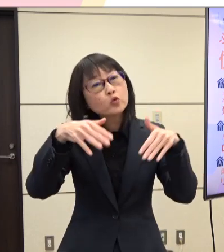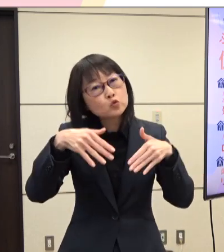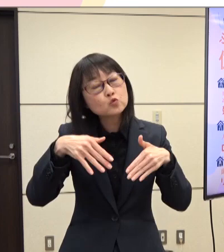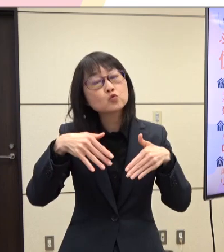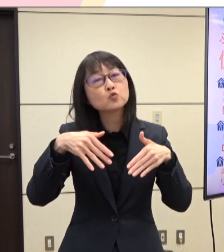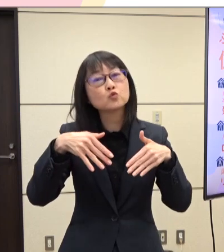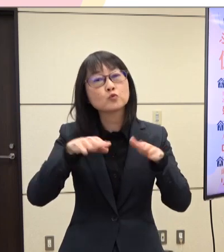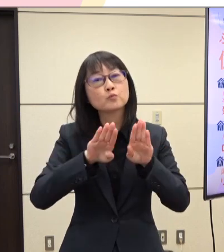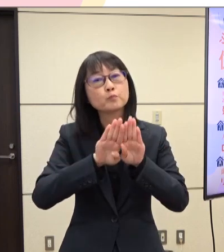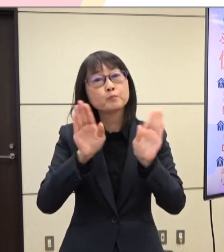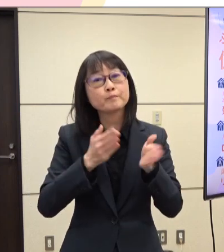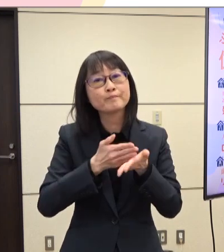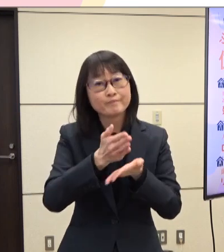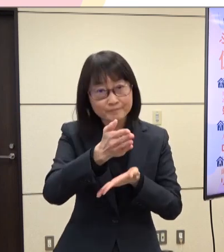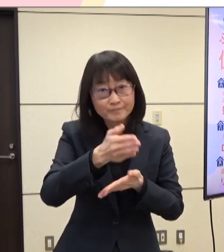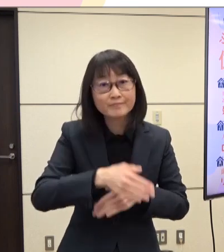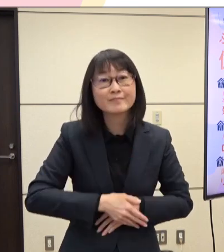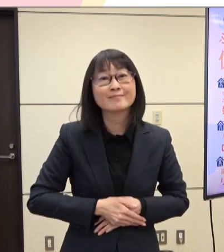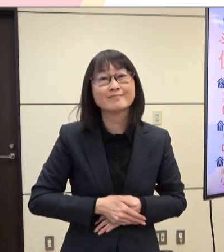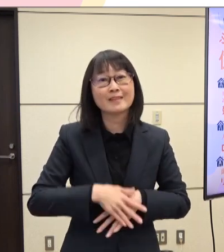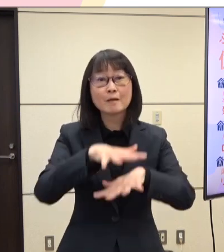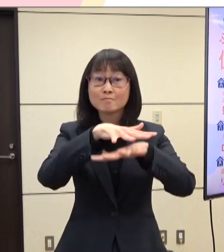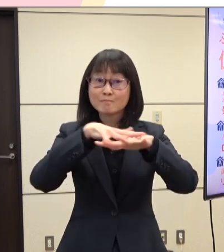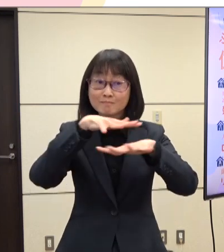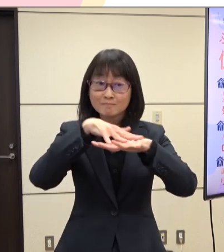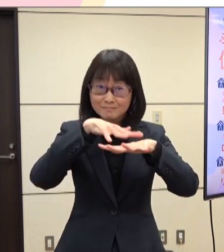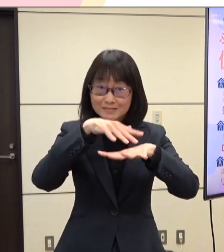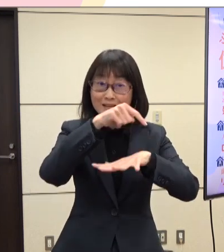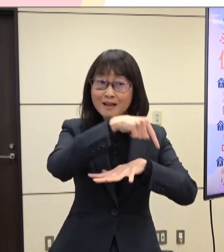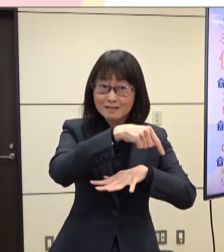借り上げ公営住宅も若年世帯向けに今、